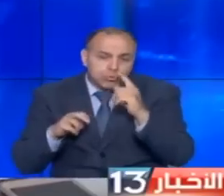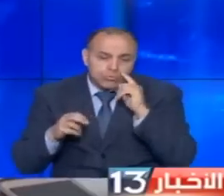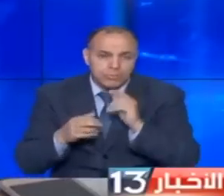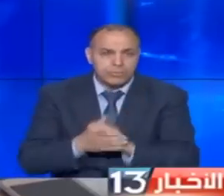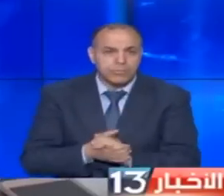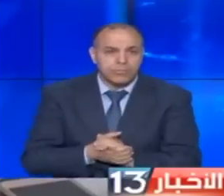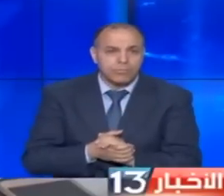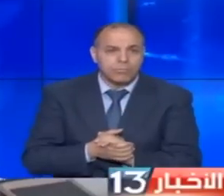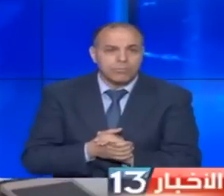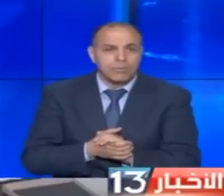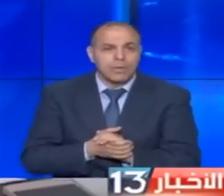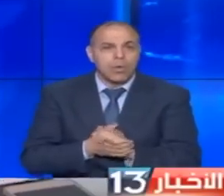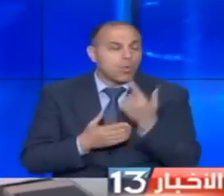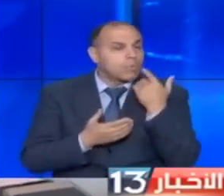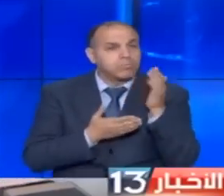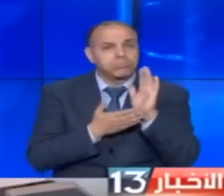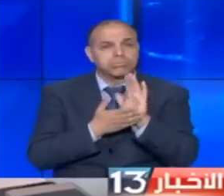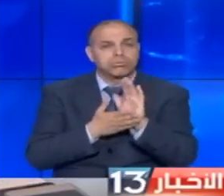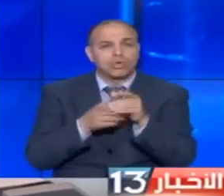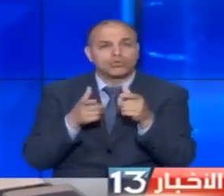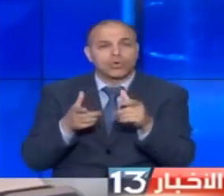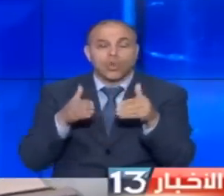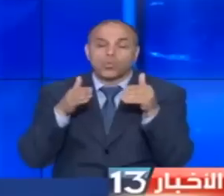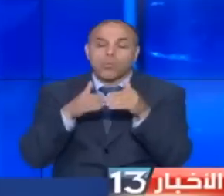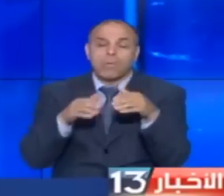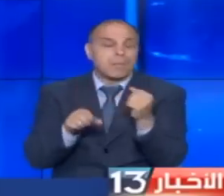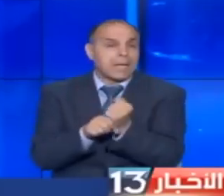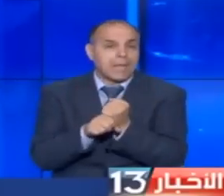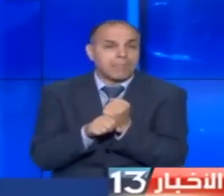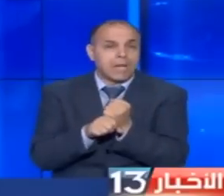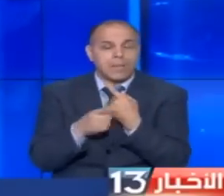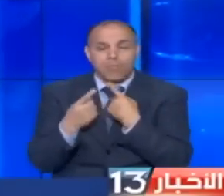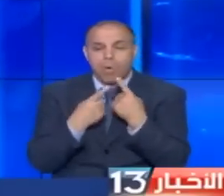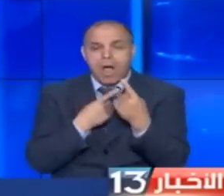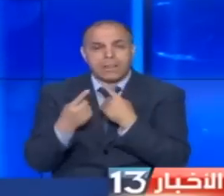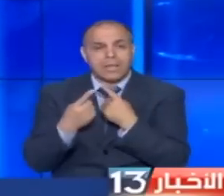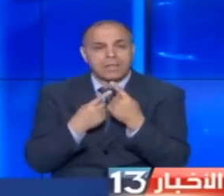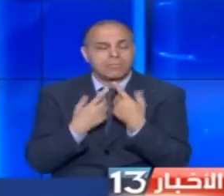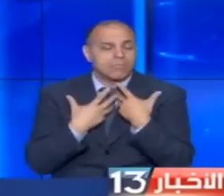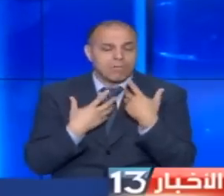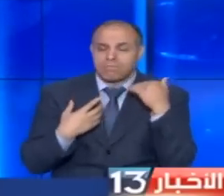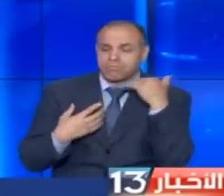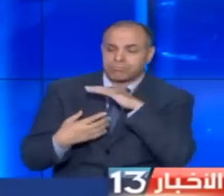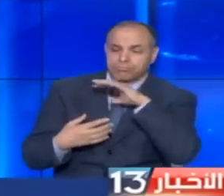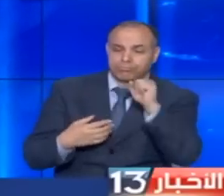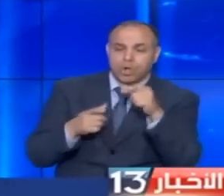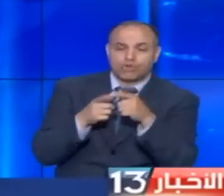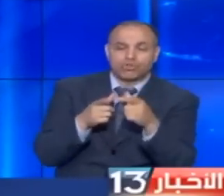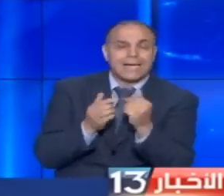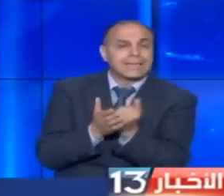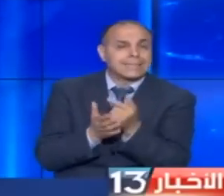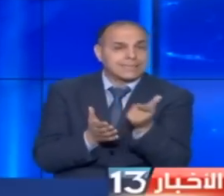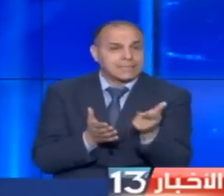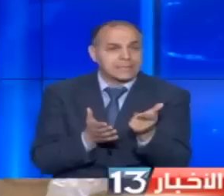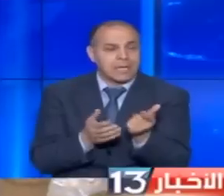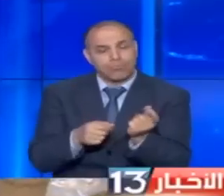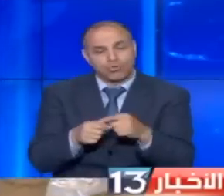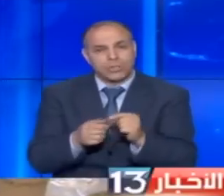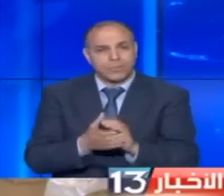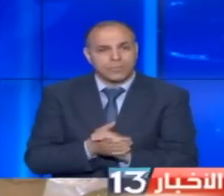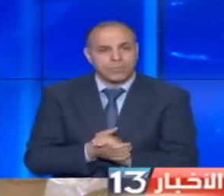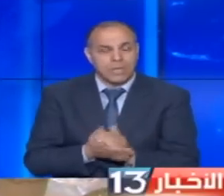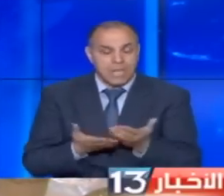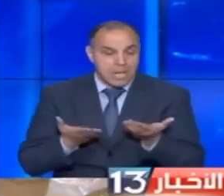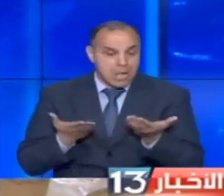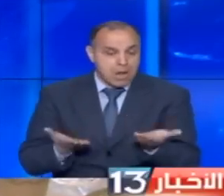التظاهره اتاحه الفرصه محادثات مباشره مع المؤسسات الاقتصاديه المشاهدين اه